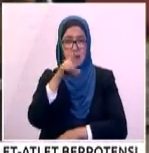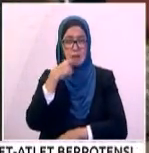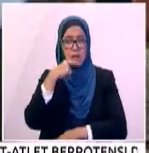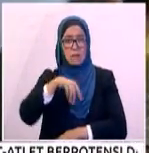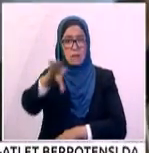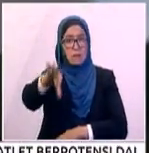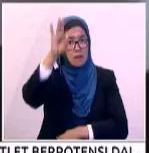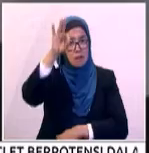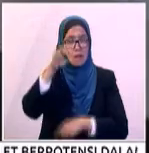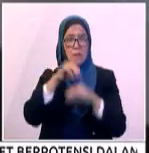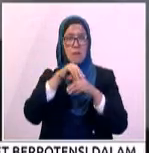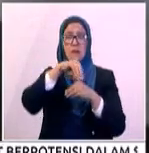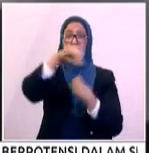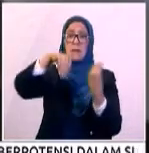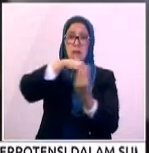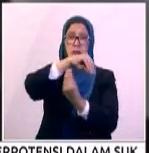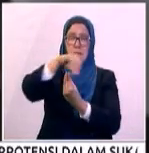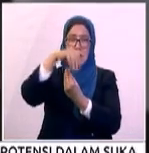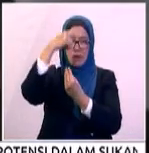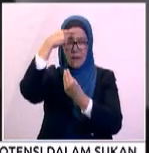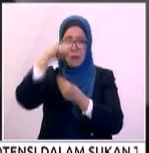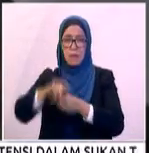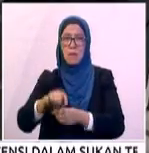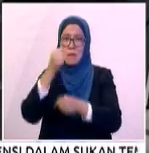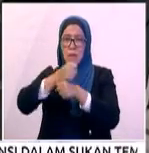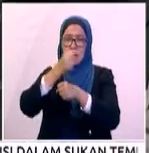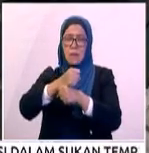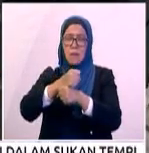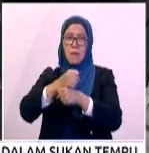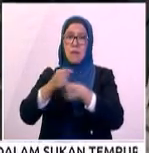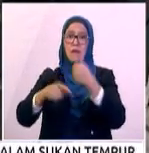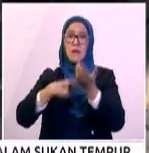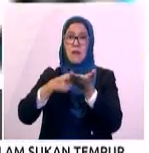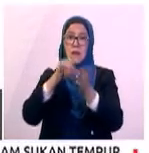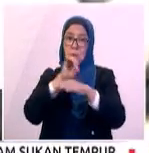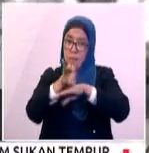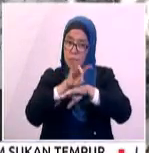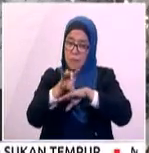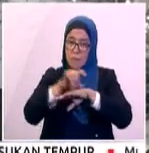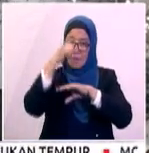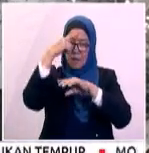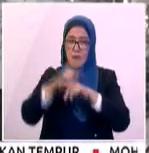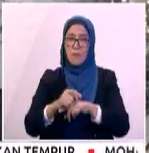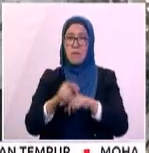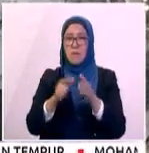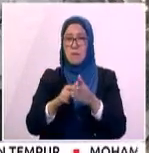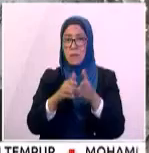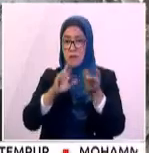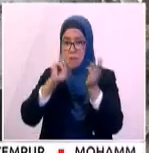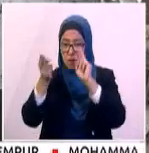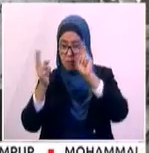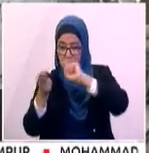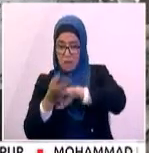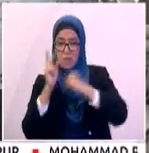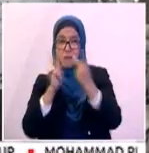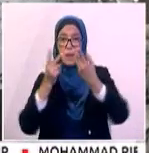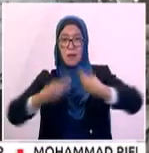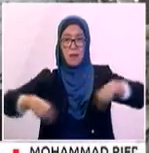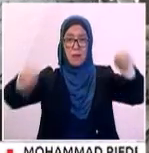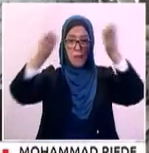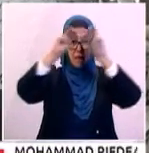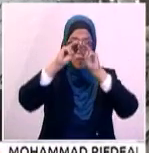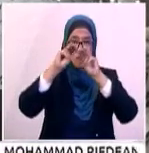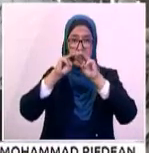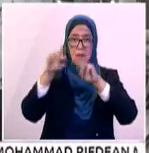jawatan sebagai perunding kos untuk projek pembesaran Masjidil Haram pada 2015. Beliau sangat berbangga dapat